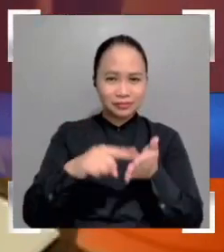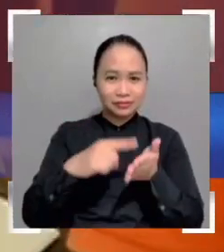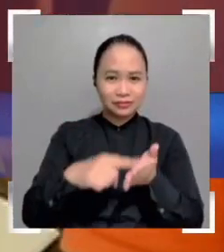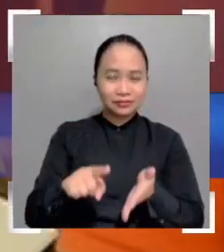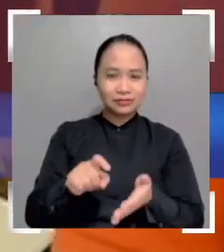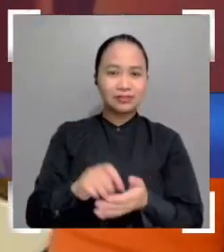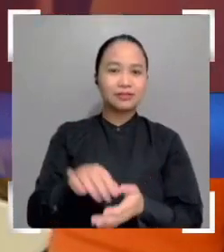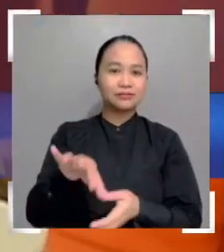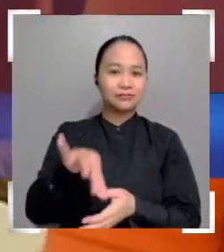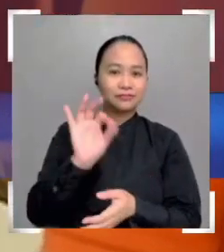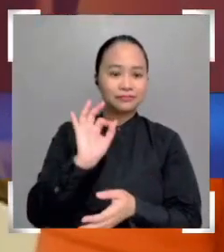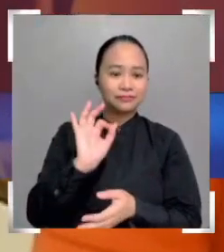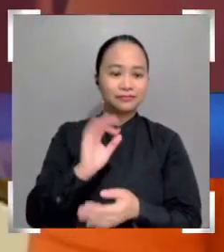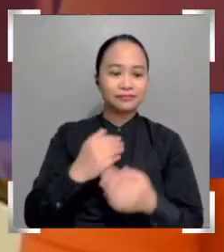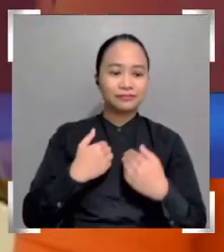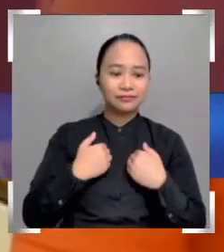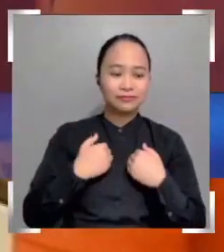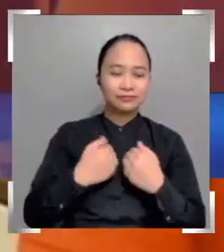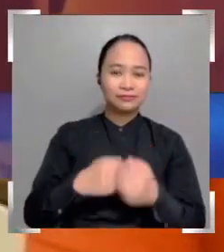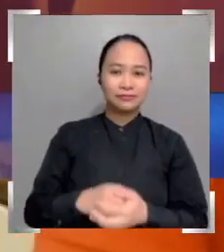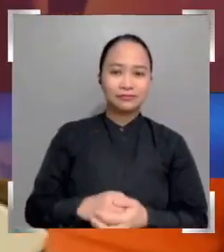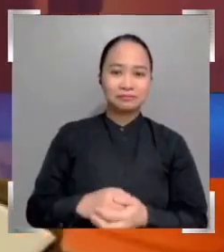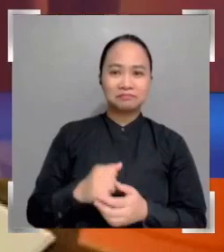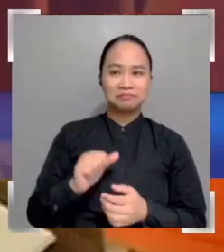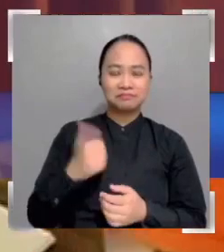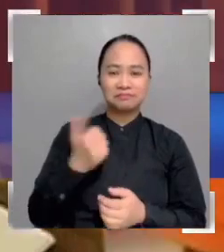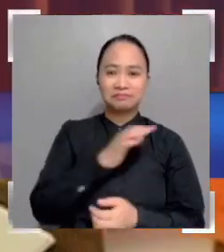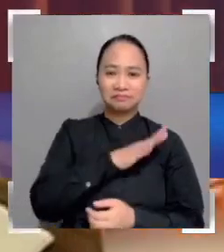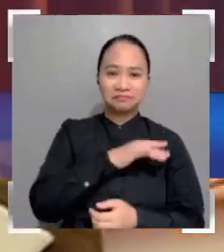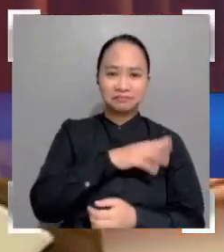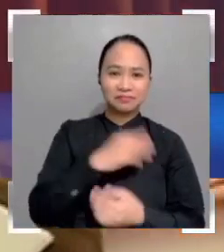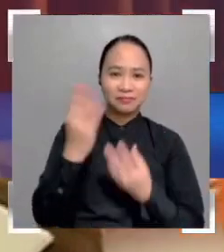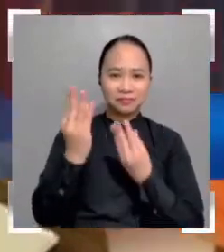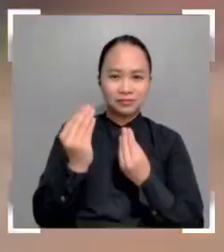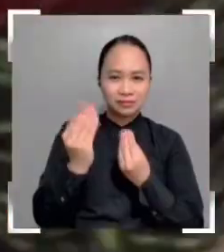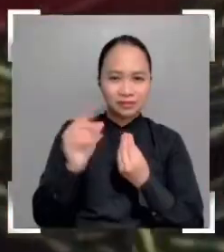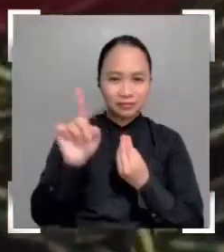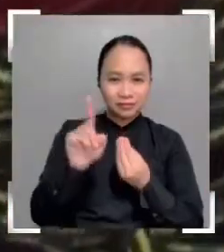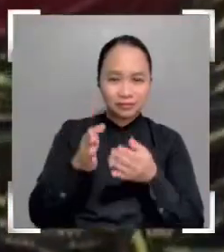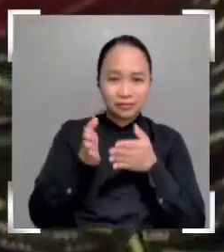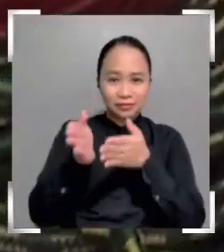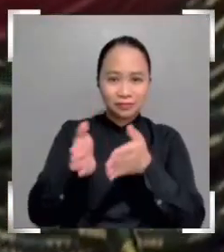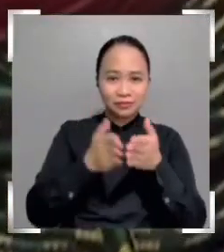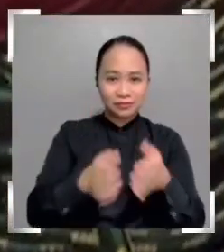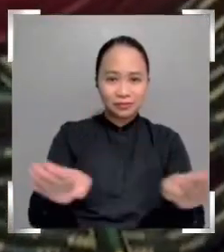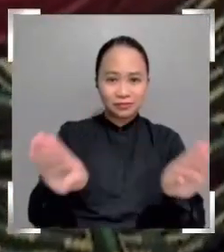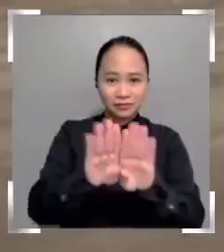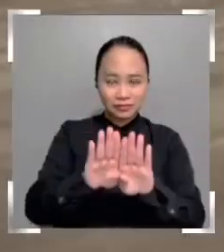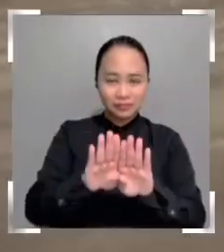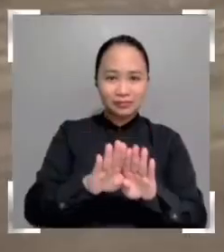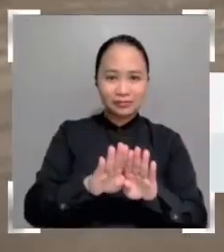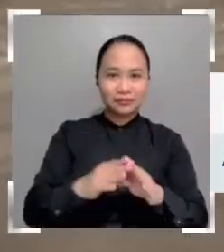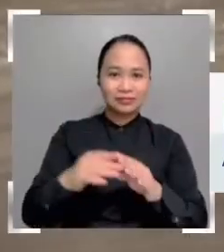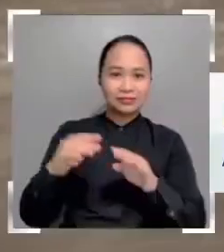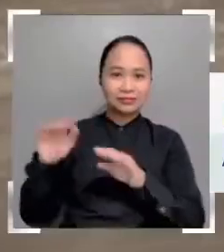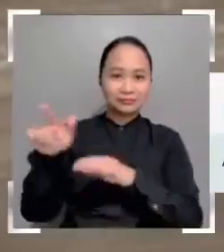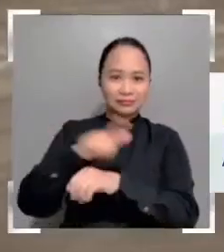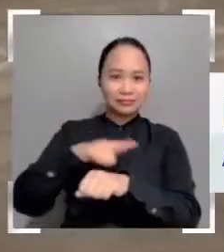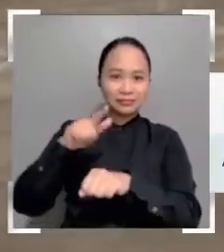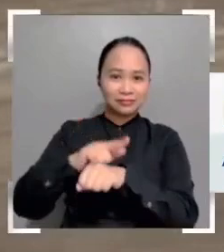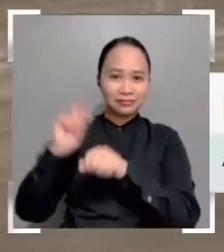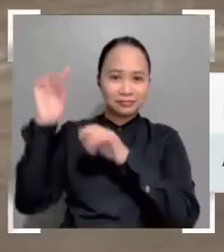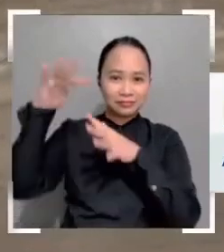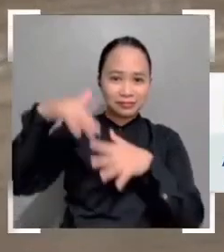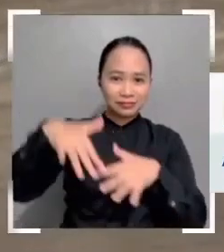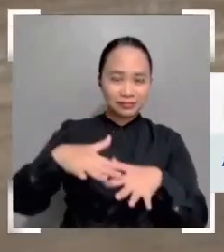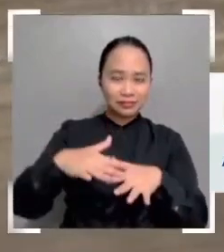sa ilahang update sa mga roadblocks tungkol sa landslide. Sa Malungon, Sarangani, isang lalaki ang napaulat